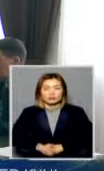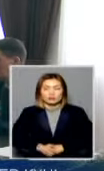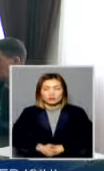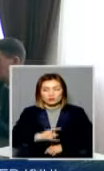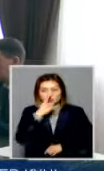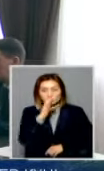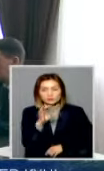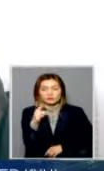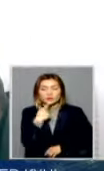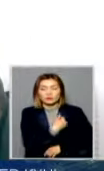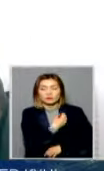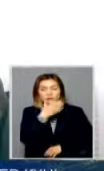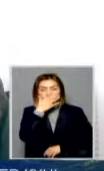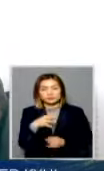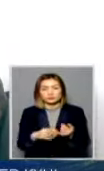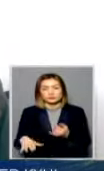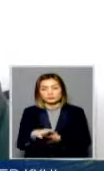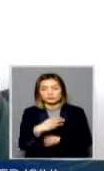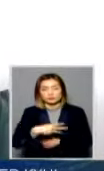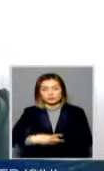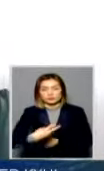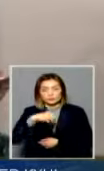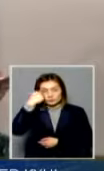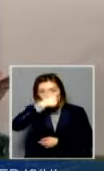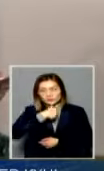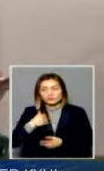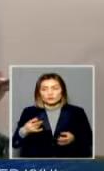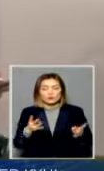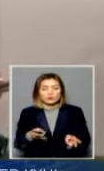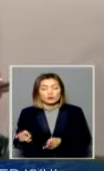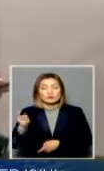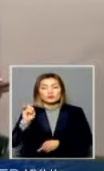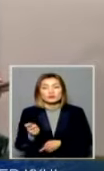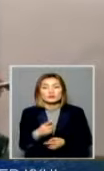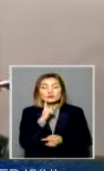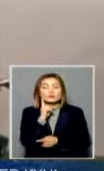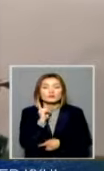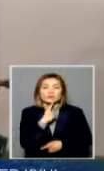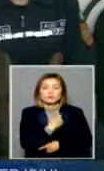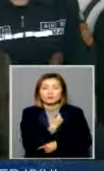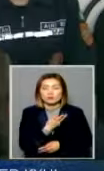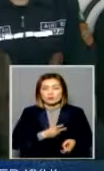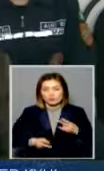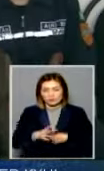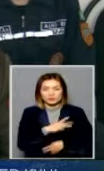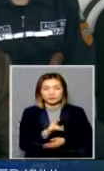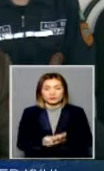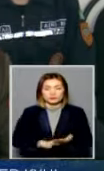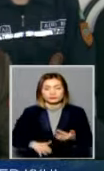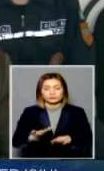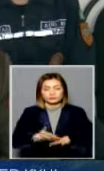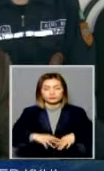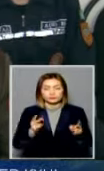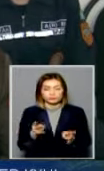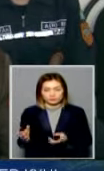Биыл кеңес әскерінің ауған жерінен шығарылғанына 33 жыл. Қасіретке толы майданда көптеген жас сарбаздар мерт болса, енді бірі ауыр